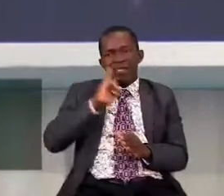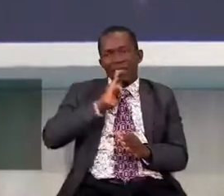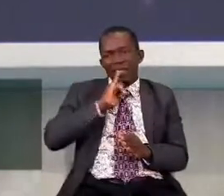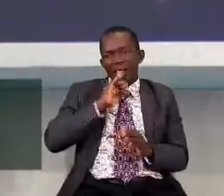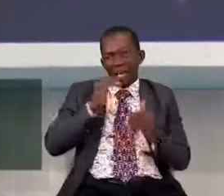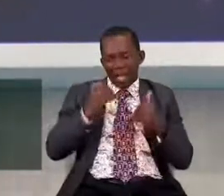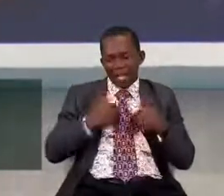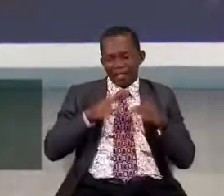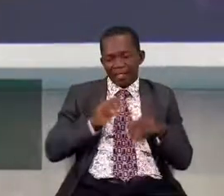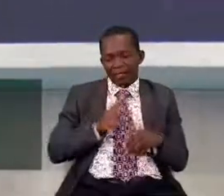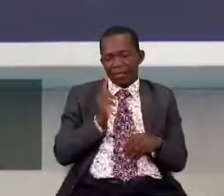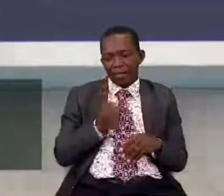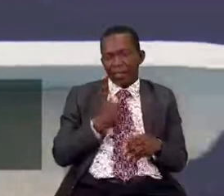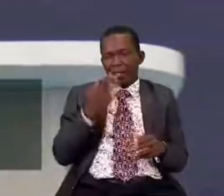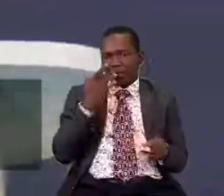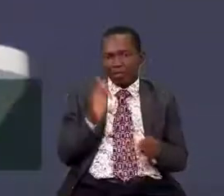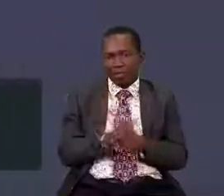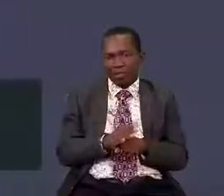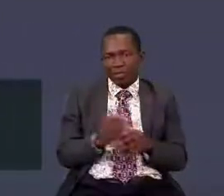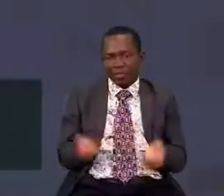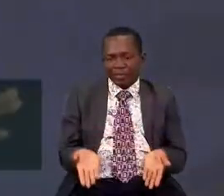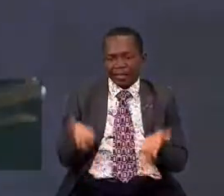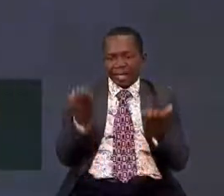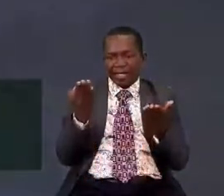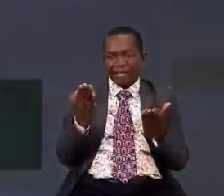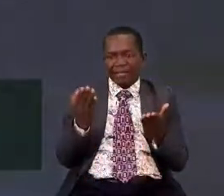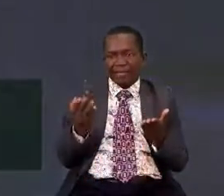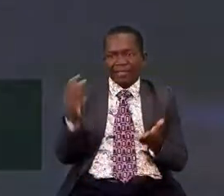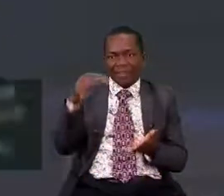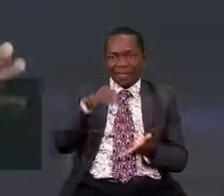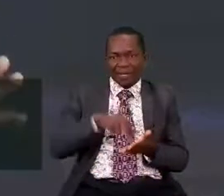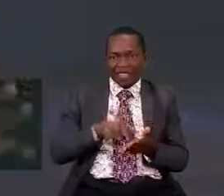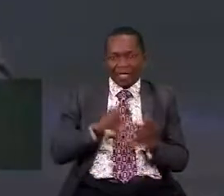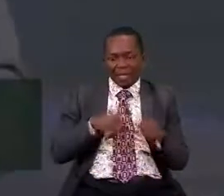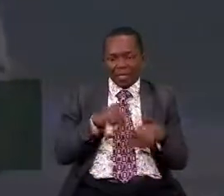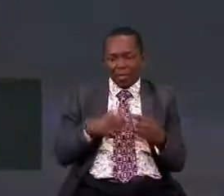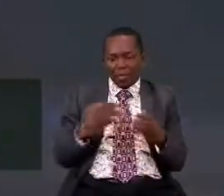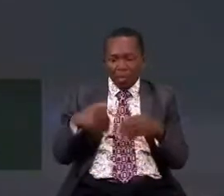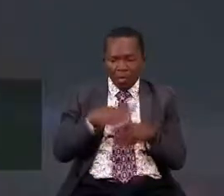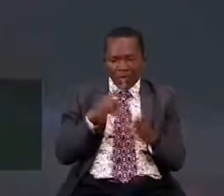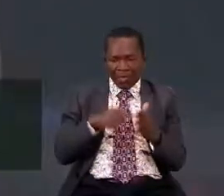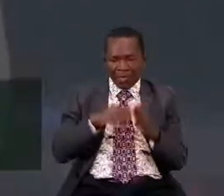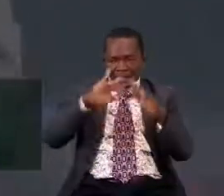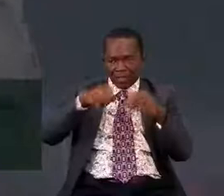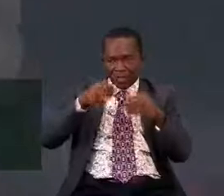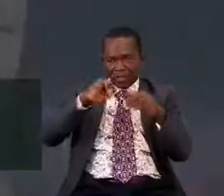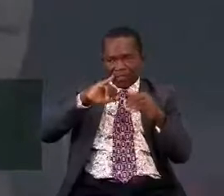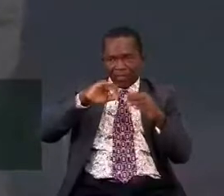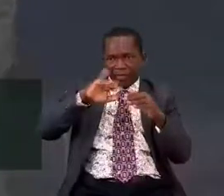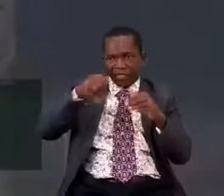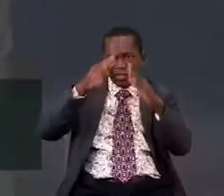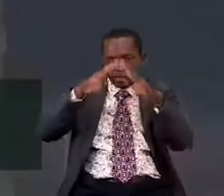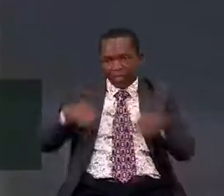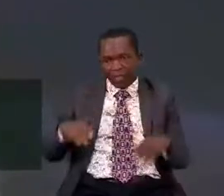Passe au Jourdain. Parce que tout lieu que foulera la plante de tes pieds, je vous le donne